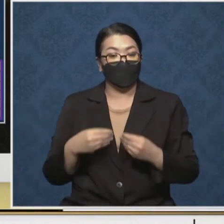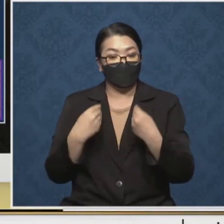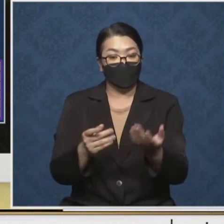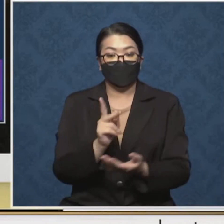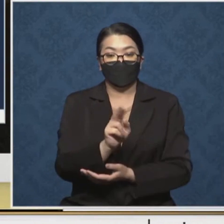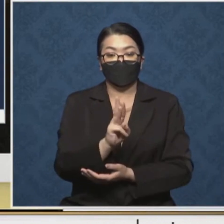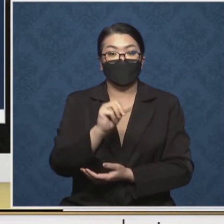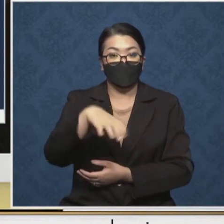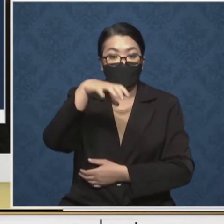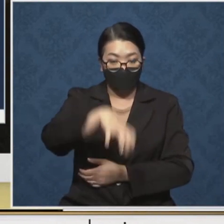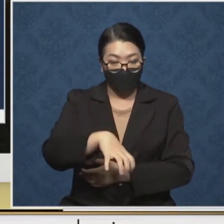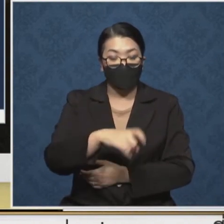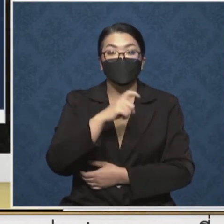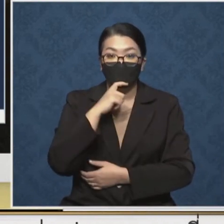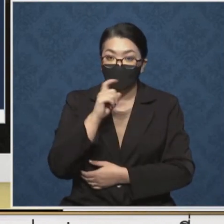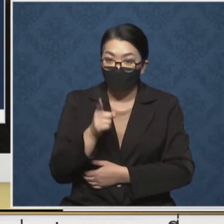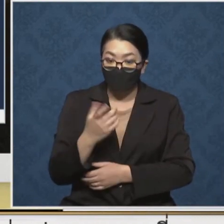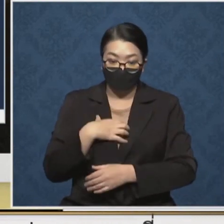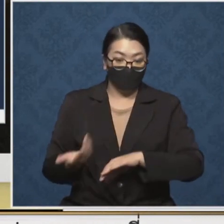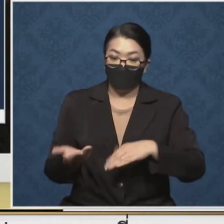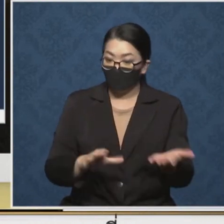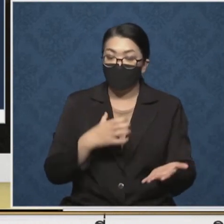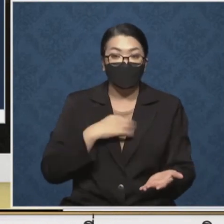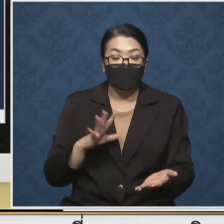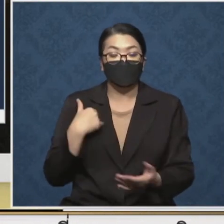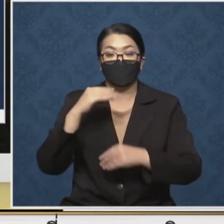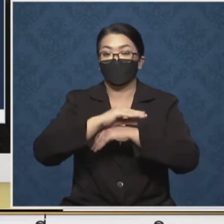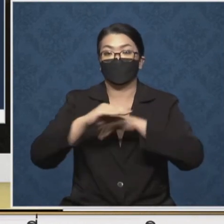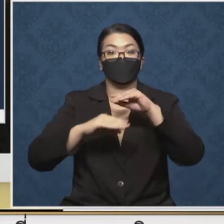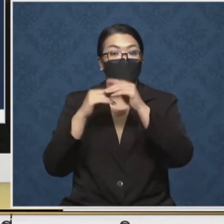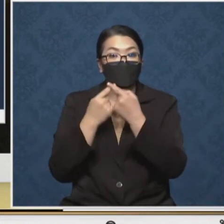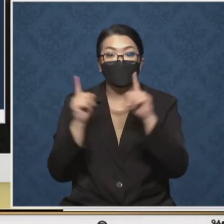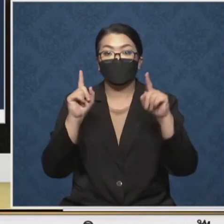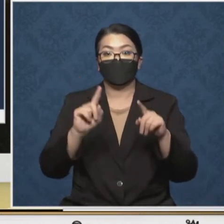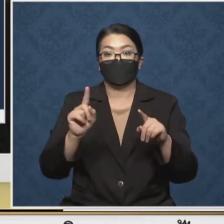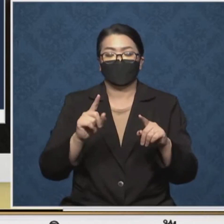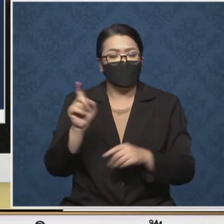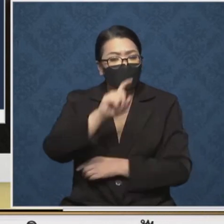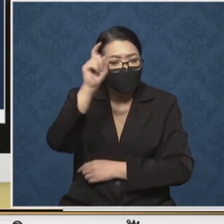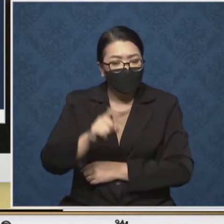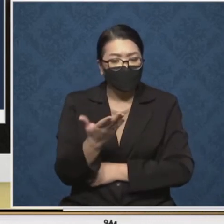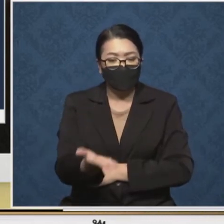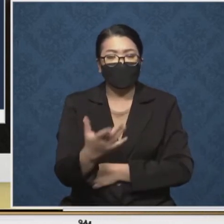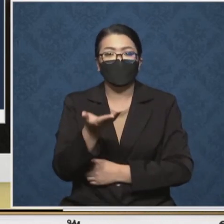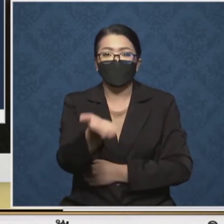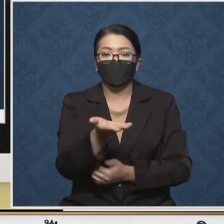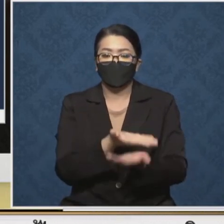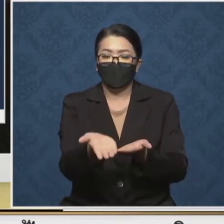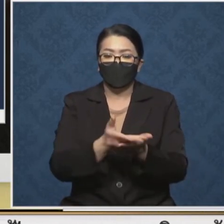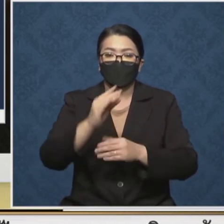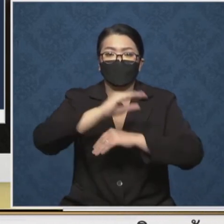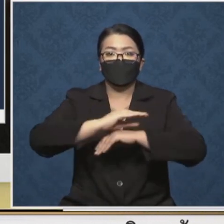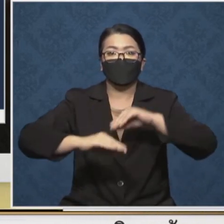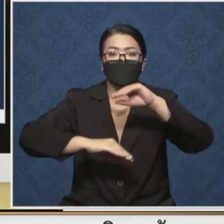ล่ะ่ไปค่ะนี่ยไม่นับรวมโครงการปลา ๆ ที่ชวนใหสงสัยนะคะว่ากรมหมอนใหม้ขอจัดสรรโคร